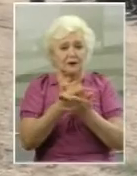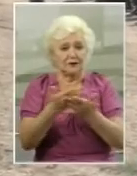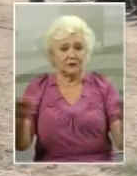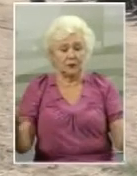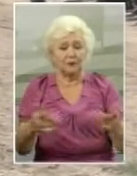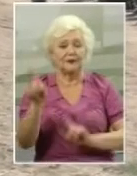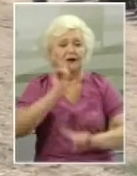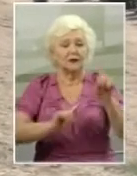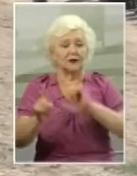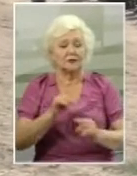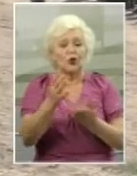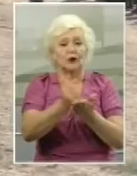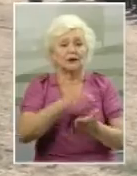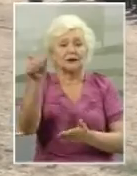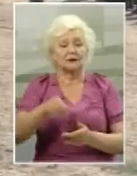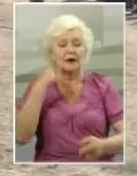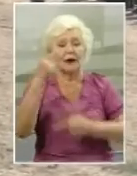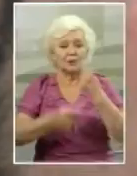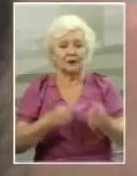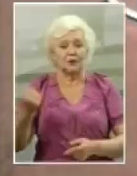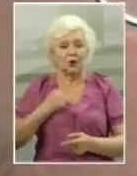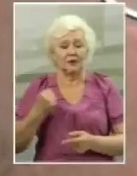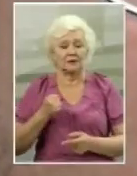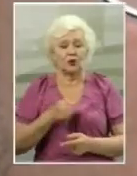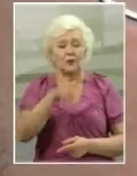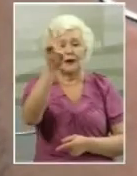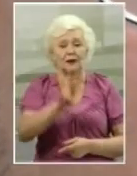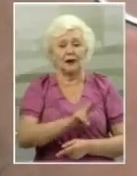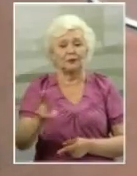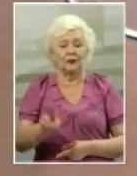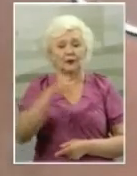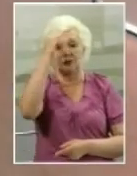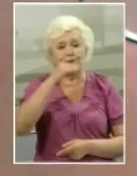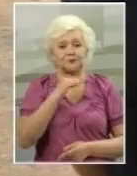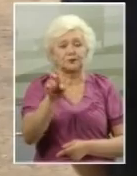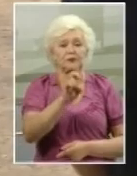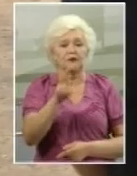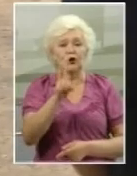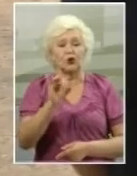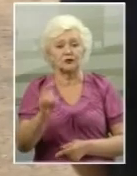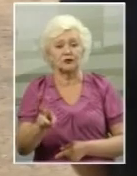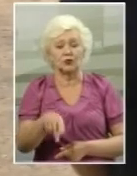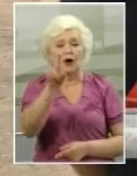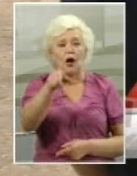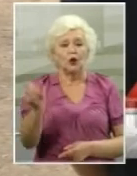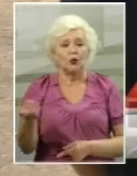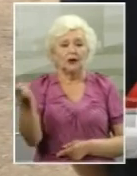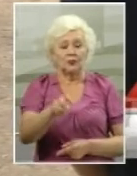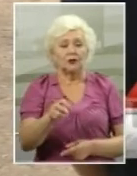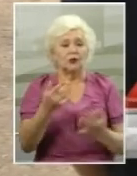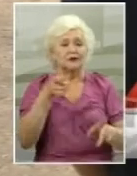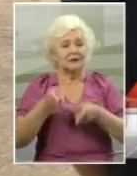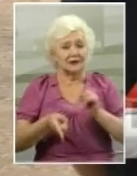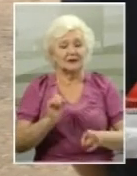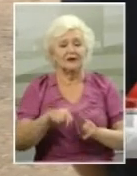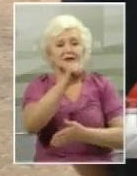На зборах із резервістами постійно військовий капелан отець Богдан Костюк. Люди підходять із різними питаннями, наприклад,